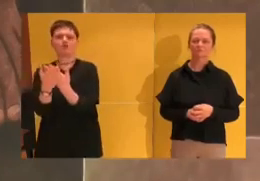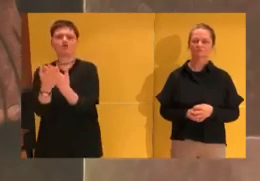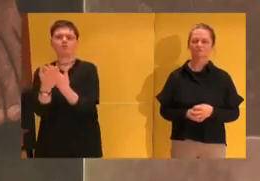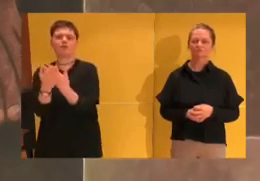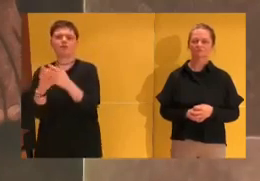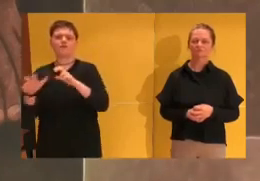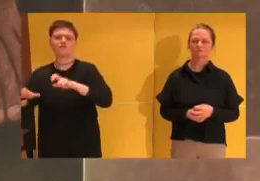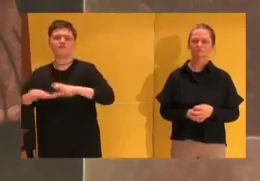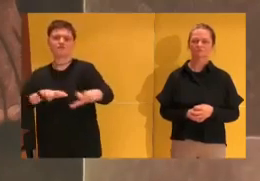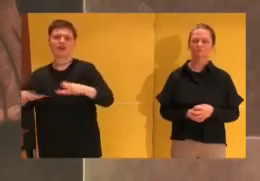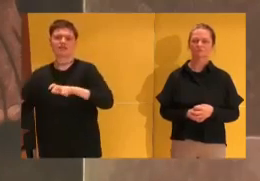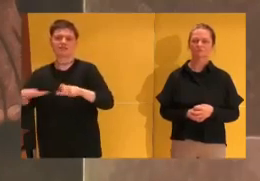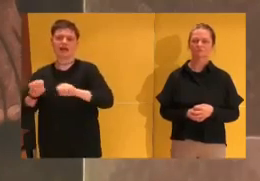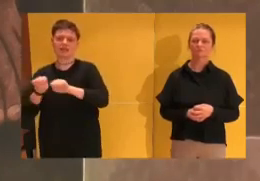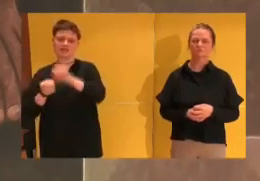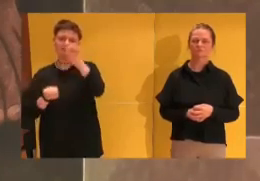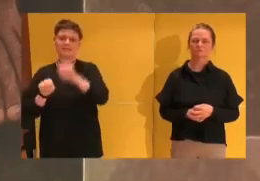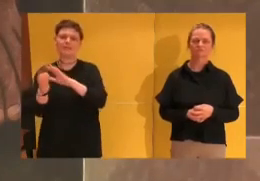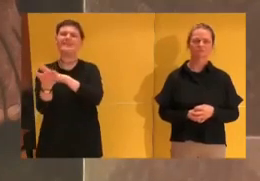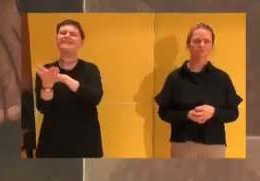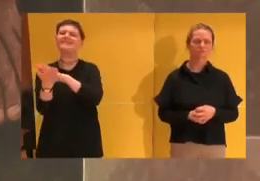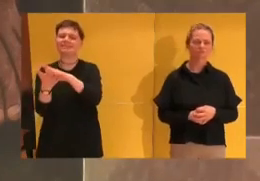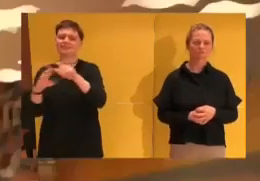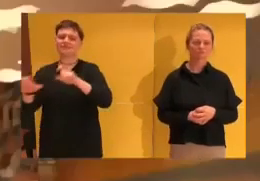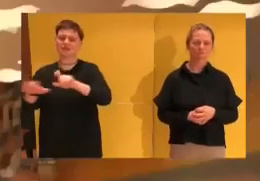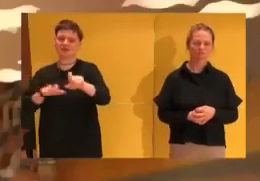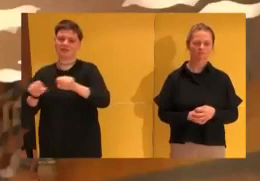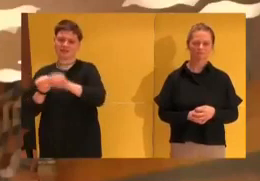zu fordern? Herr Hilbert, Sie sind gefragt.